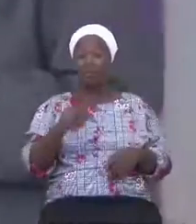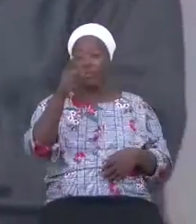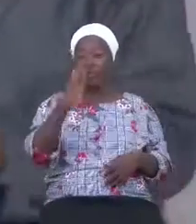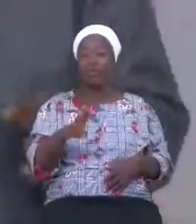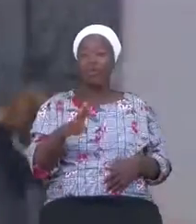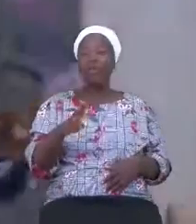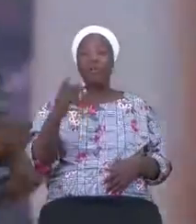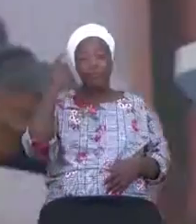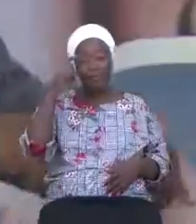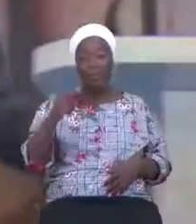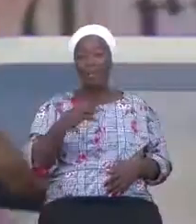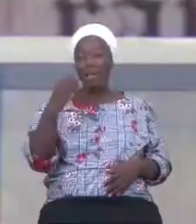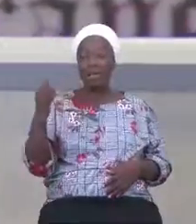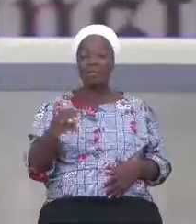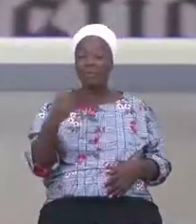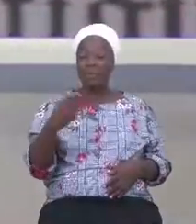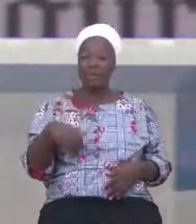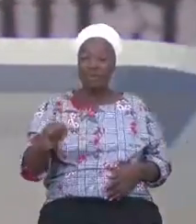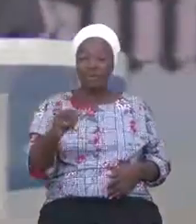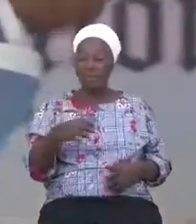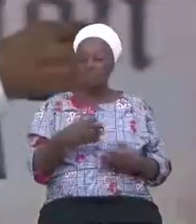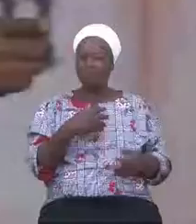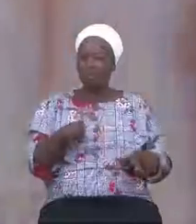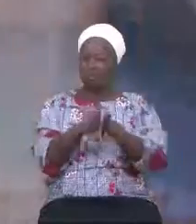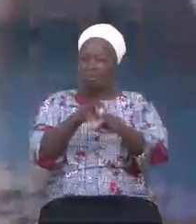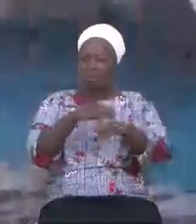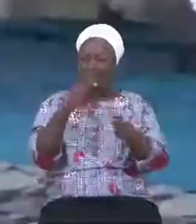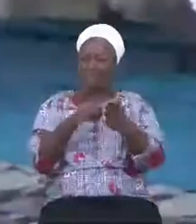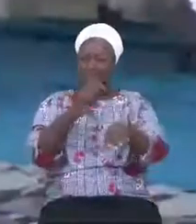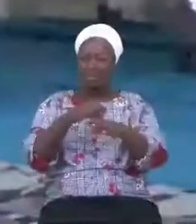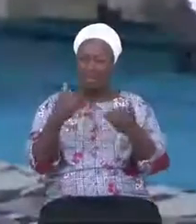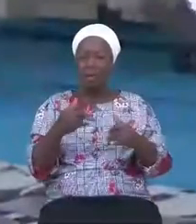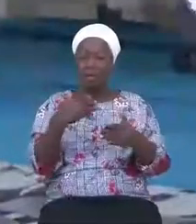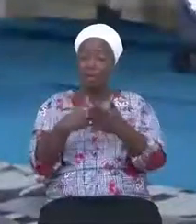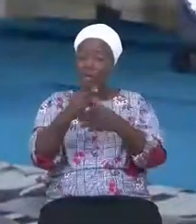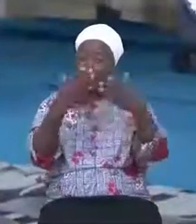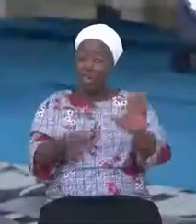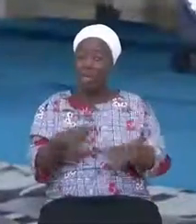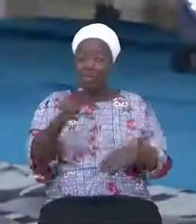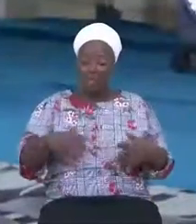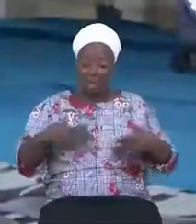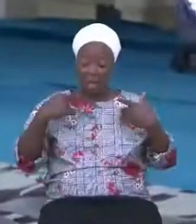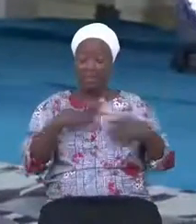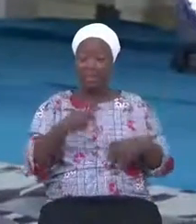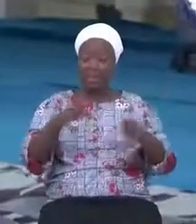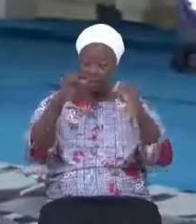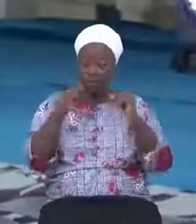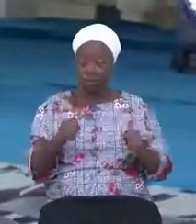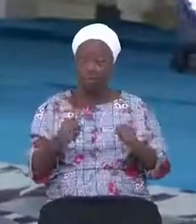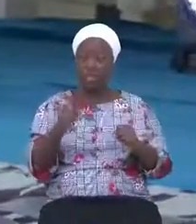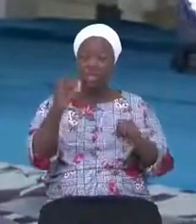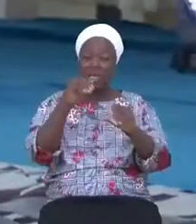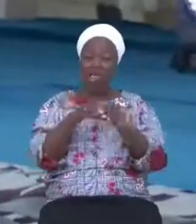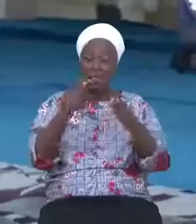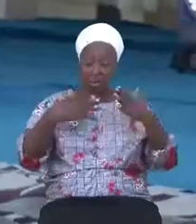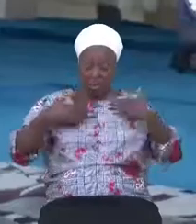toujours. Même en ce moment, avant même que tu n'ailles dans l'au-delà, la vie et la force dans